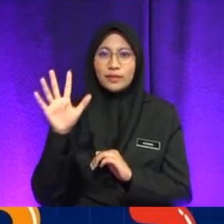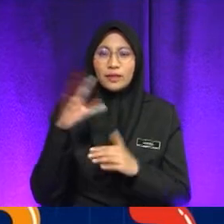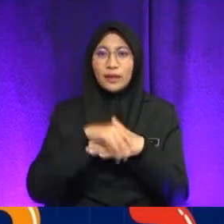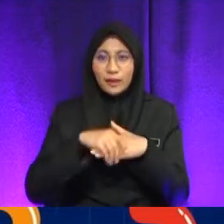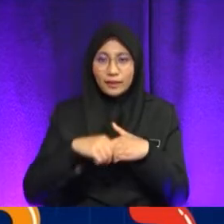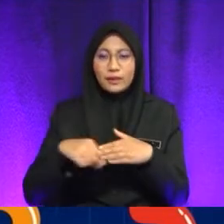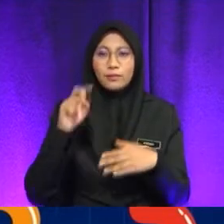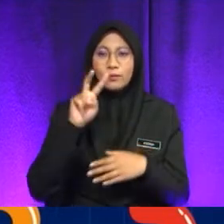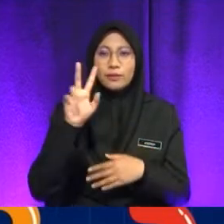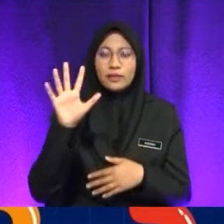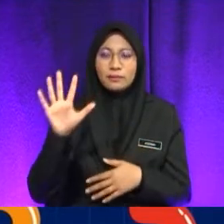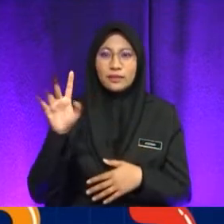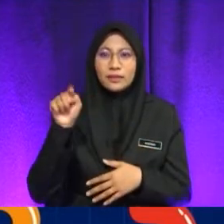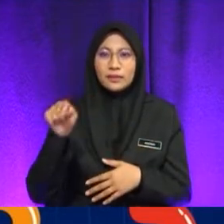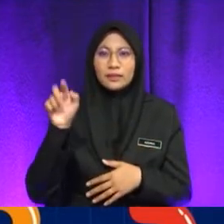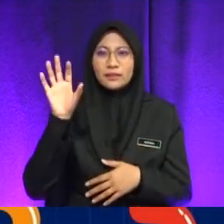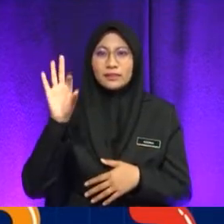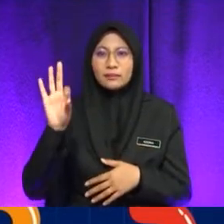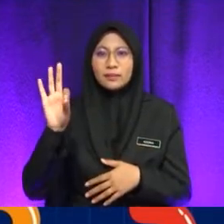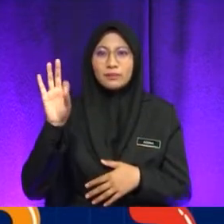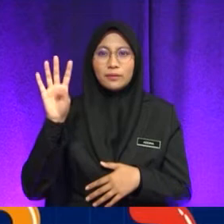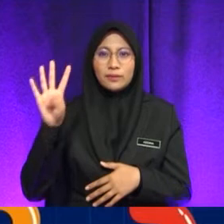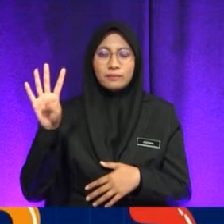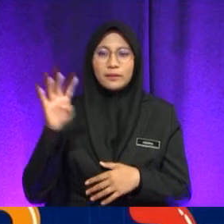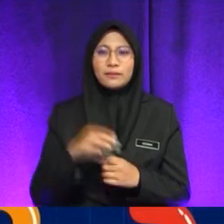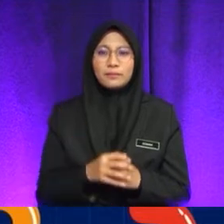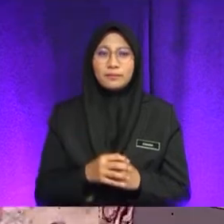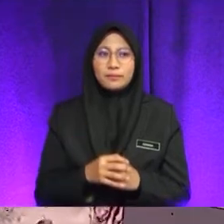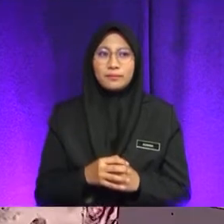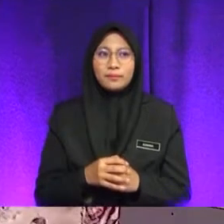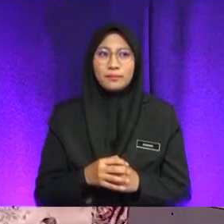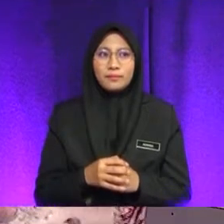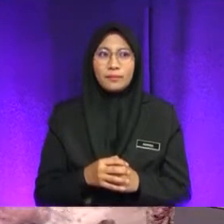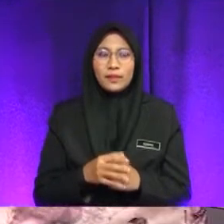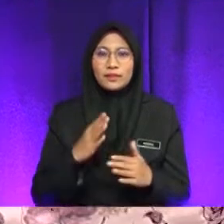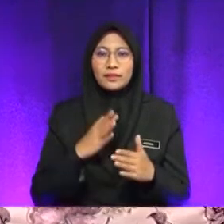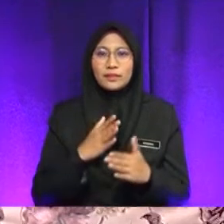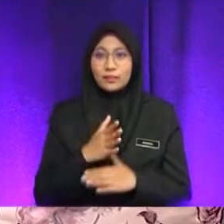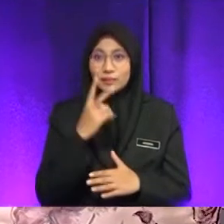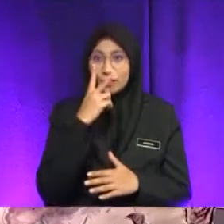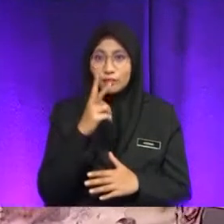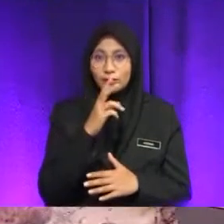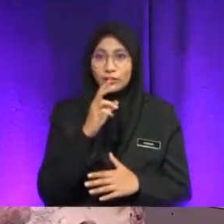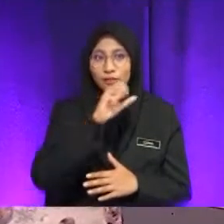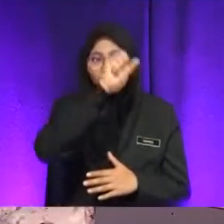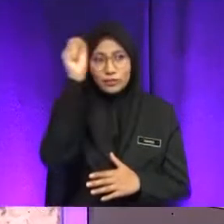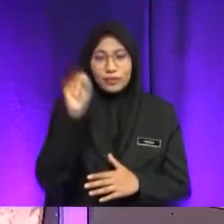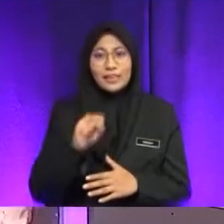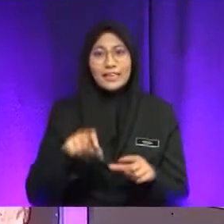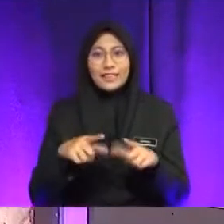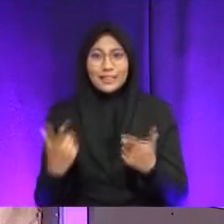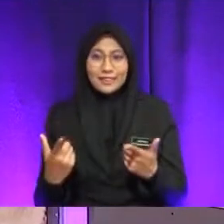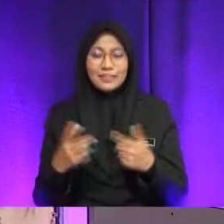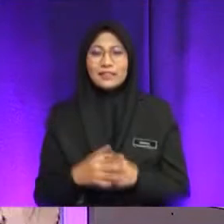94 sini ah saya bundar kene terlebih bila gw terus tengok kepada soalnya Seterusnya saya enak minta murid